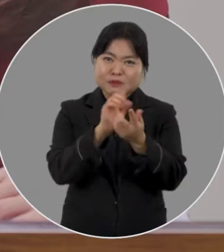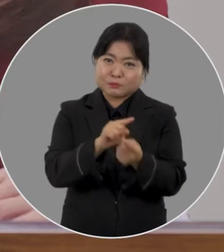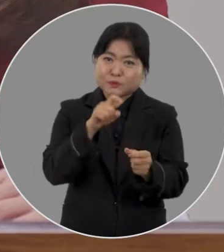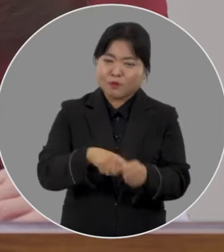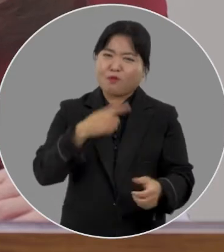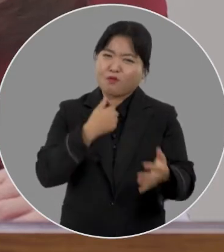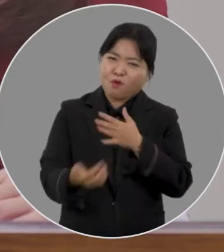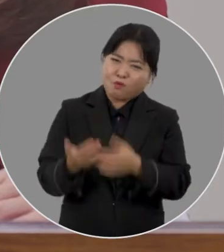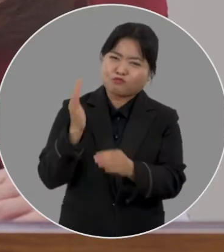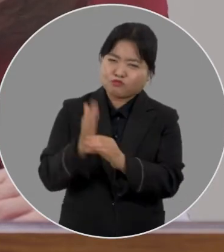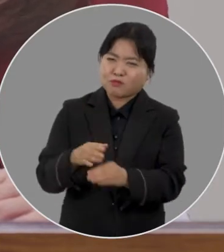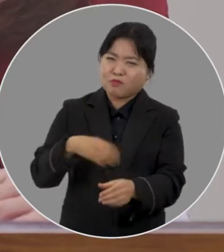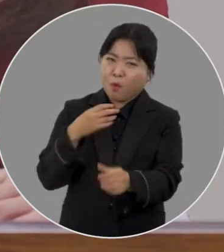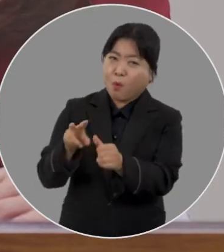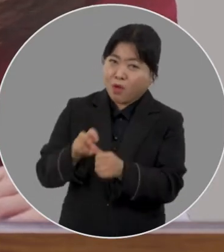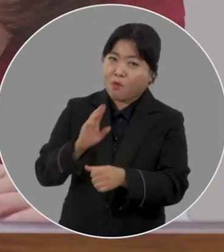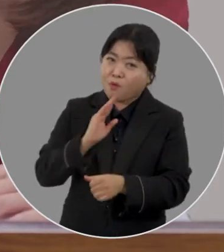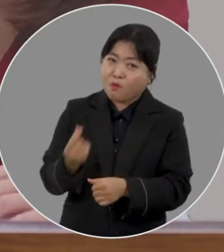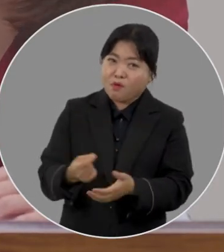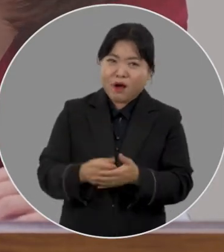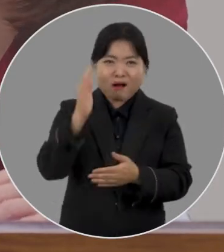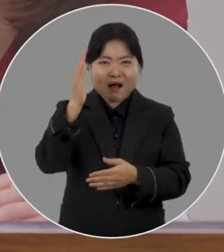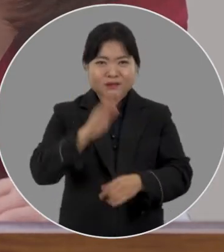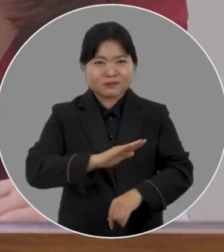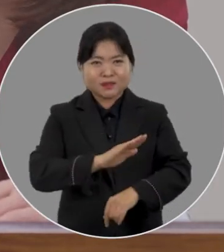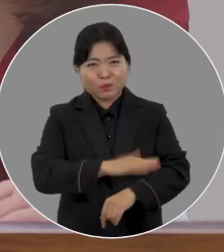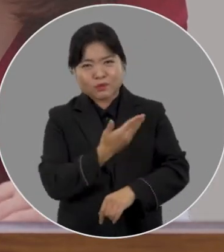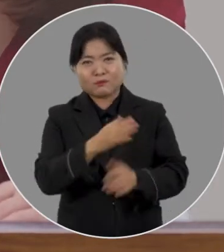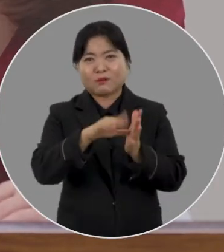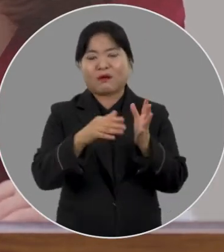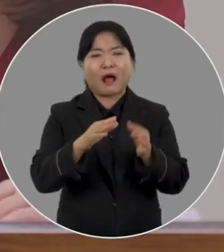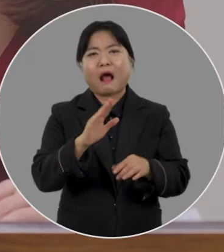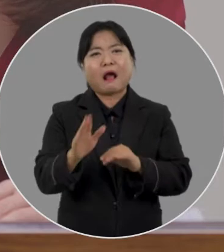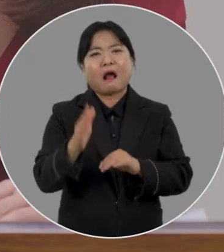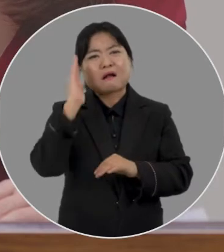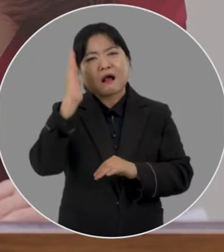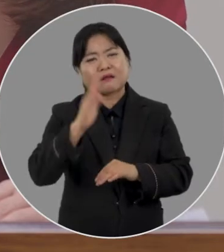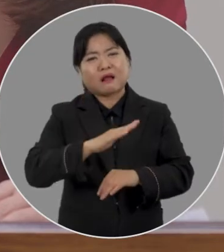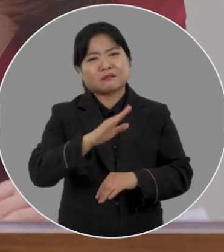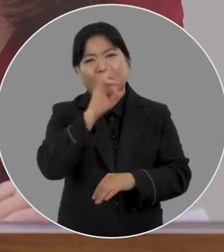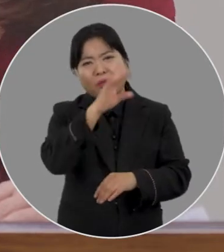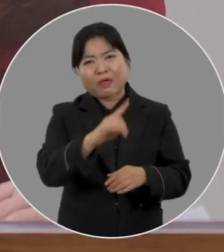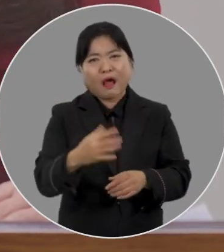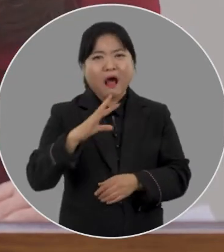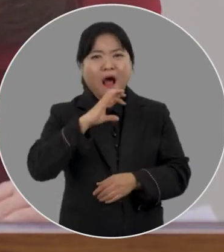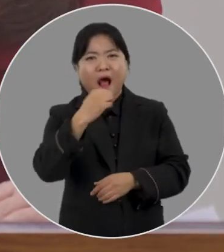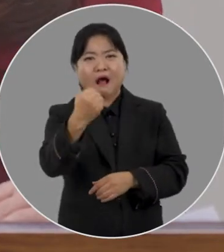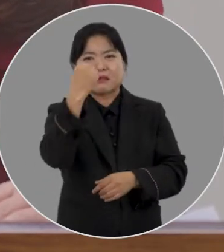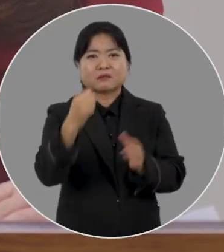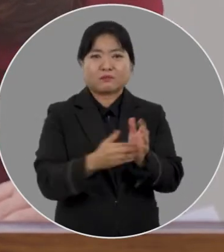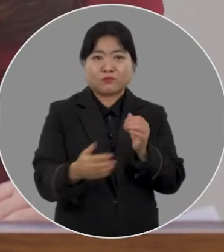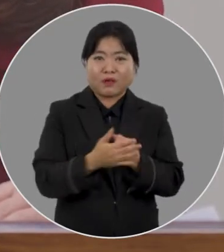겪고 계시는 혐오이네요. 강의를 제대로 못하는 경우가 많았고요. 네. 항의차 오고, 심지어는 뭐 정말 상상할